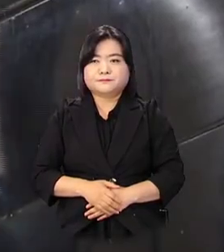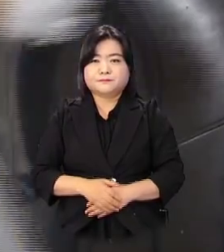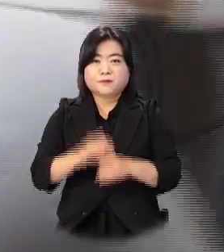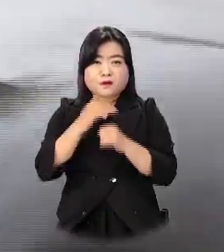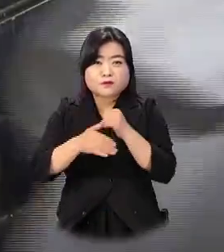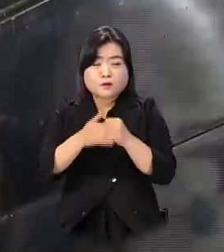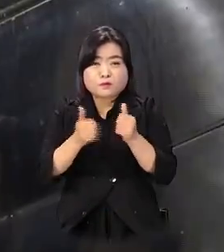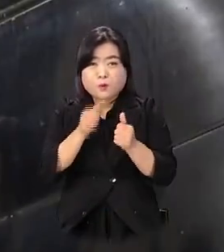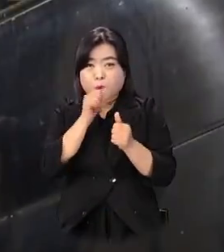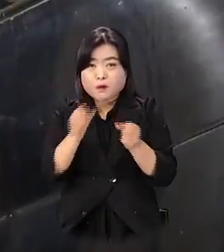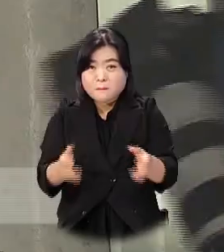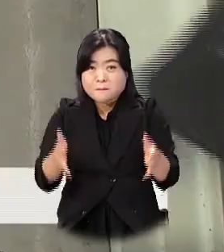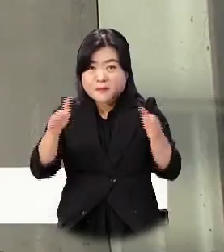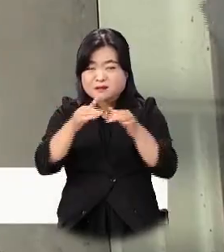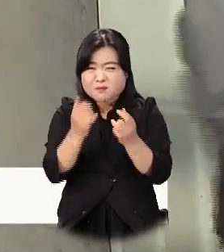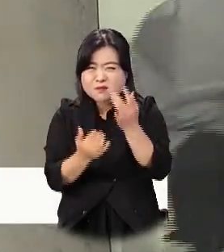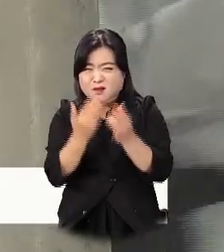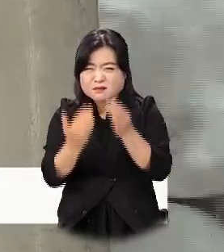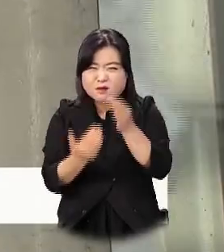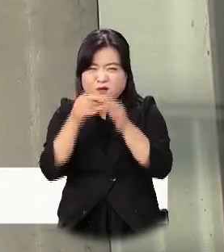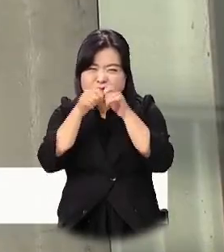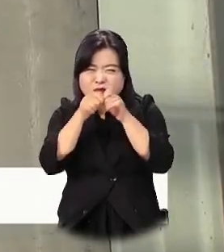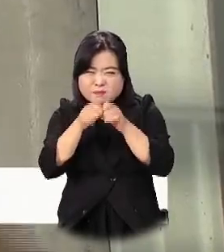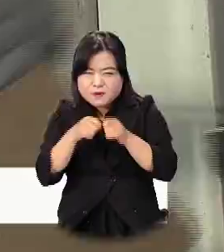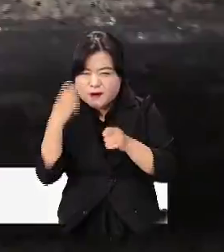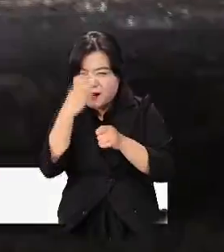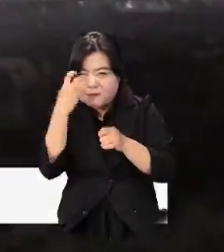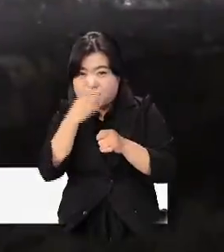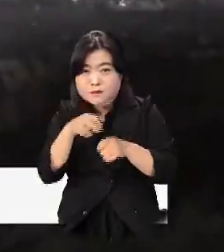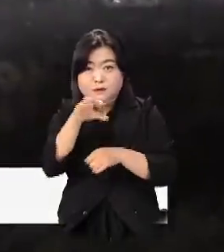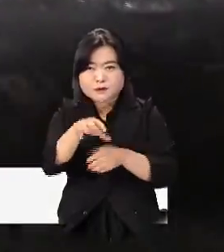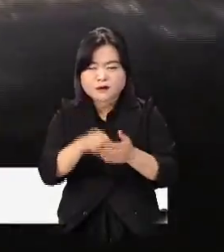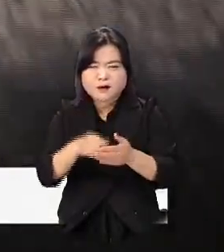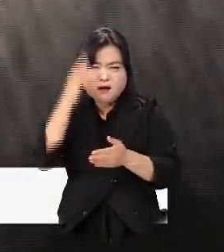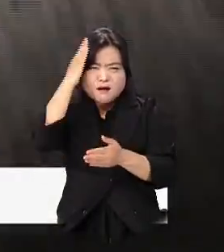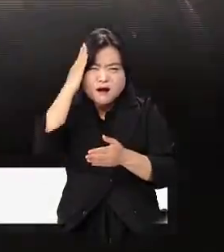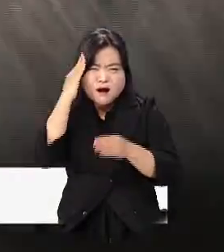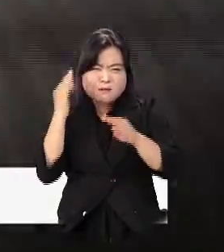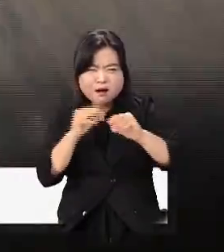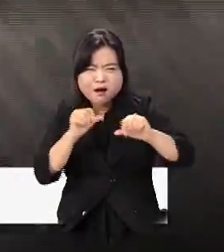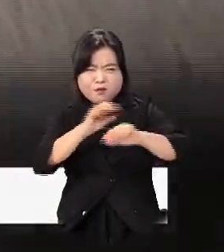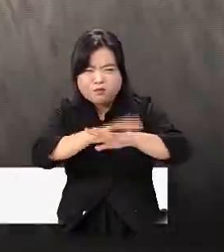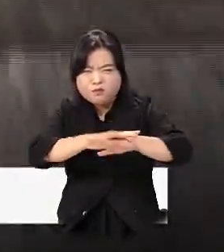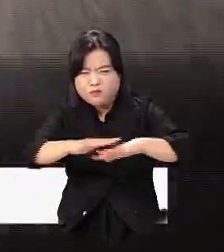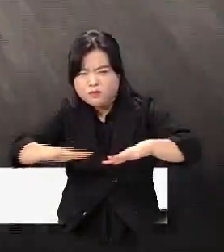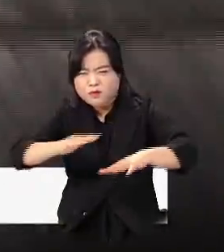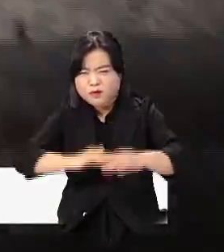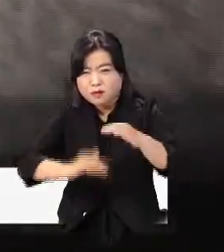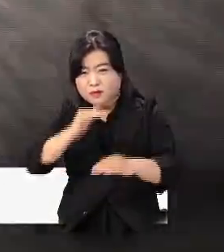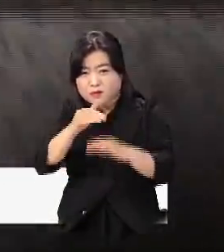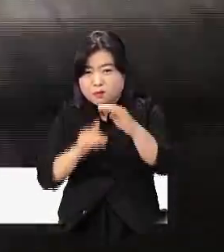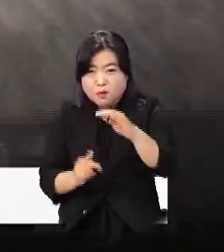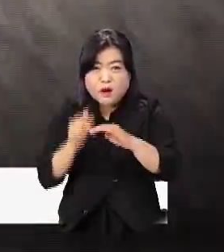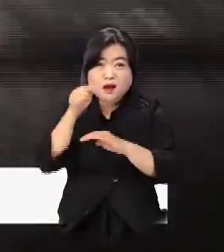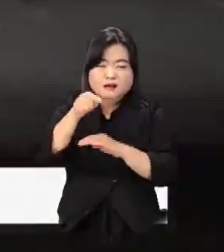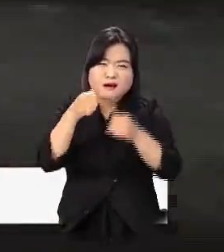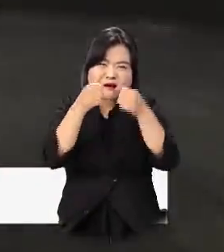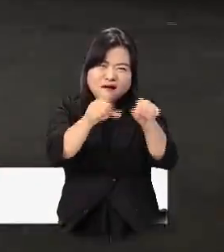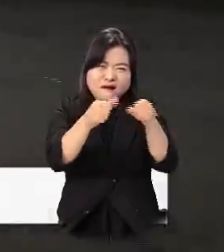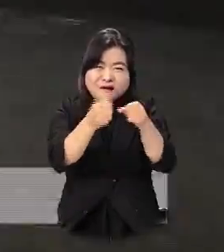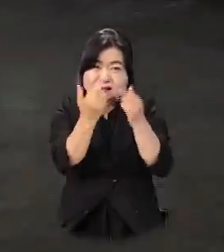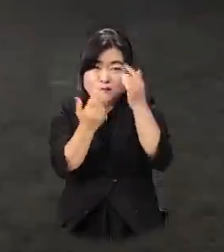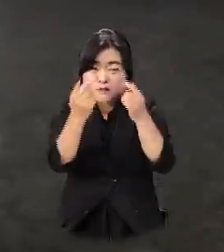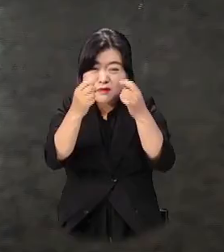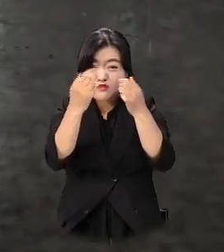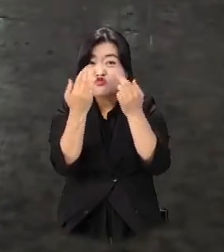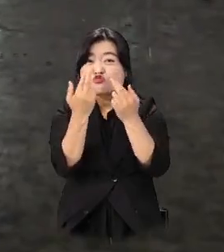대구 변호사 빌딩 방화 사건 정밀 감식 현장입니다. 시커먼 잿가루로 뒤범벅이 된 계단을 올라가니 깨진 창문 밑으로